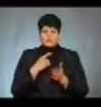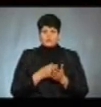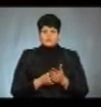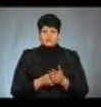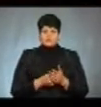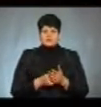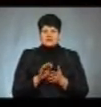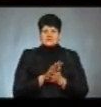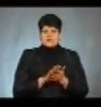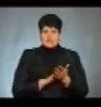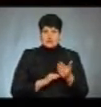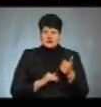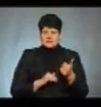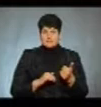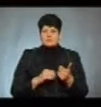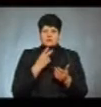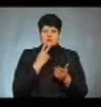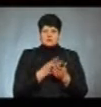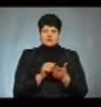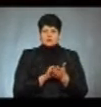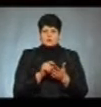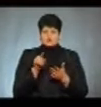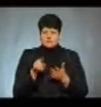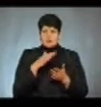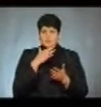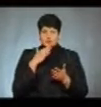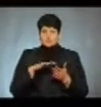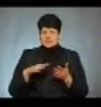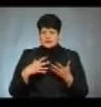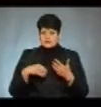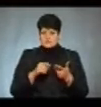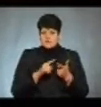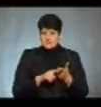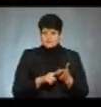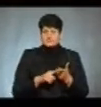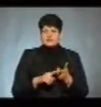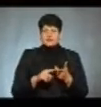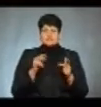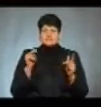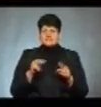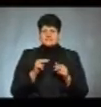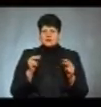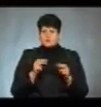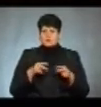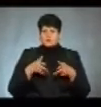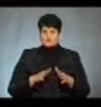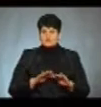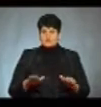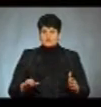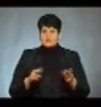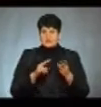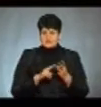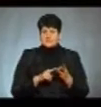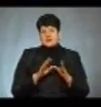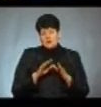Гобот. Заявою представити документ, що ви є багатодітною сім'єю, представити свідоцтво дітей і, відповідно, допомога